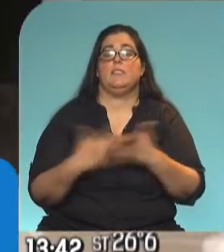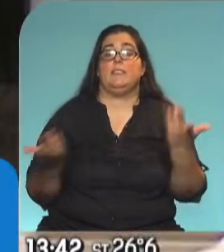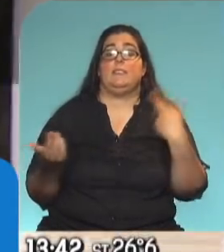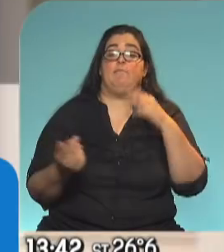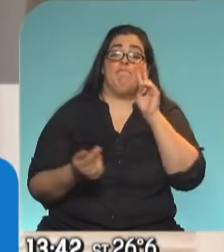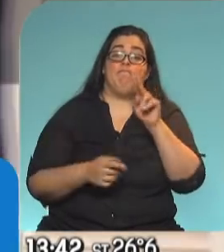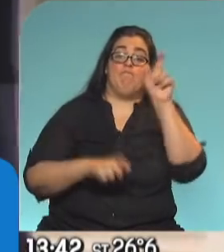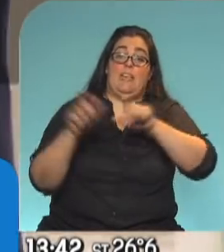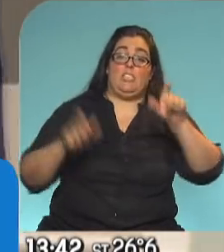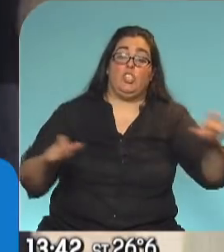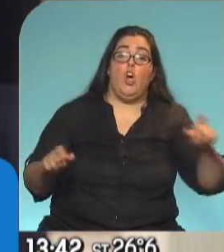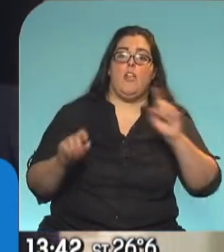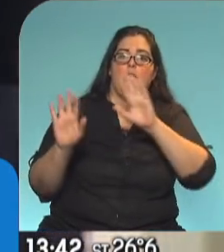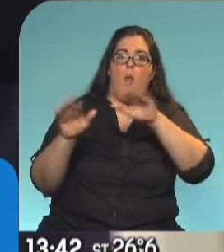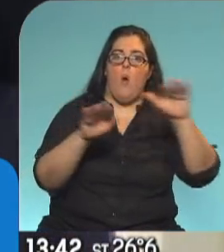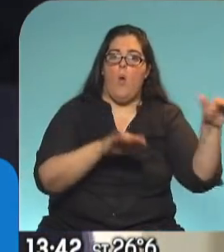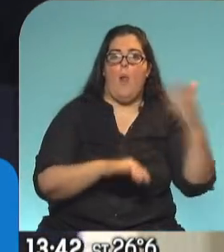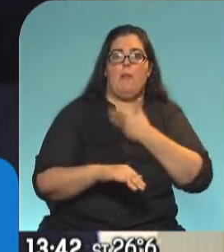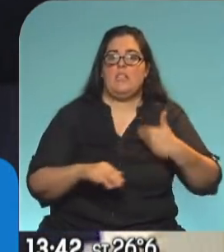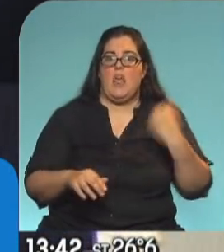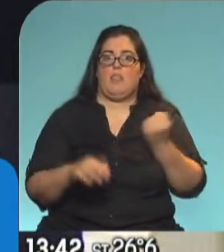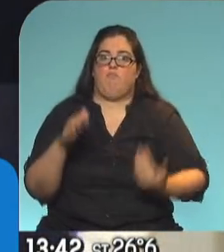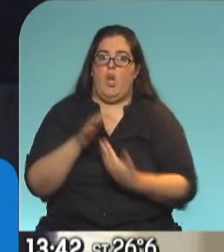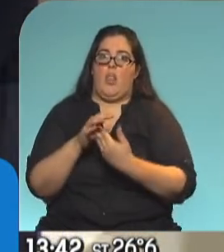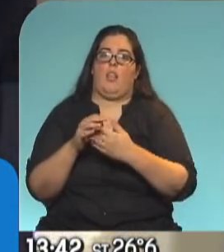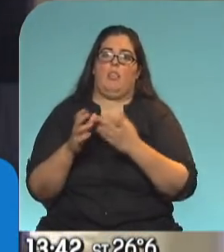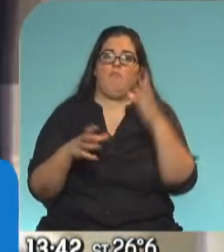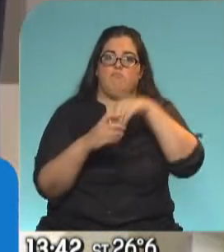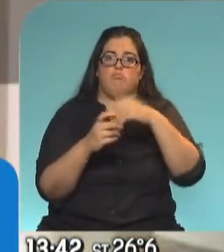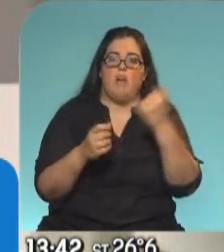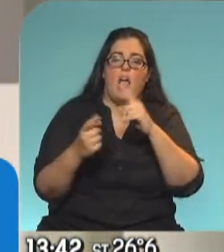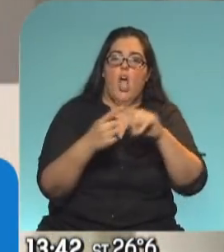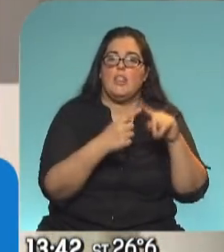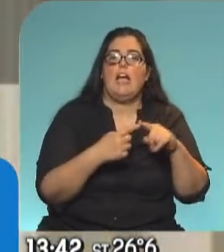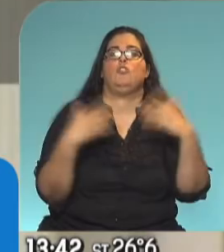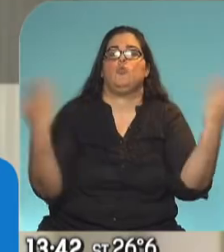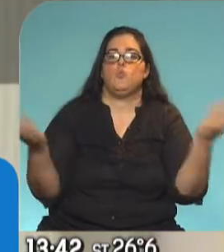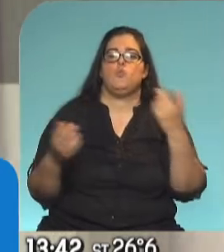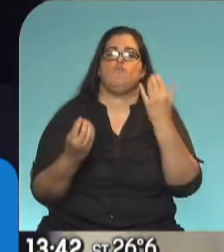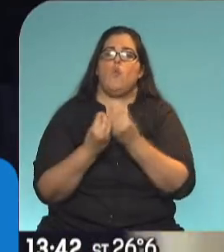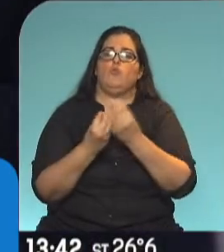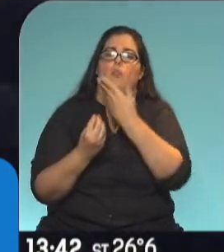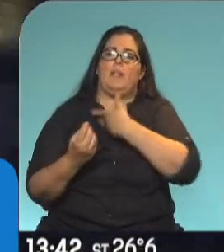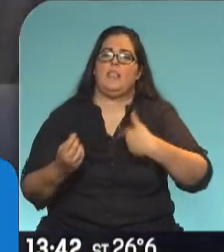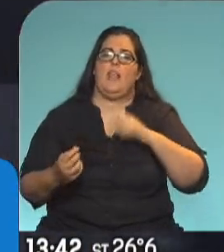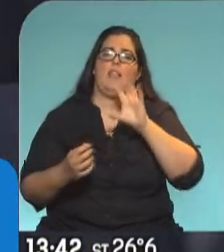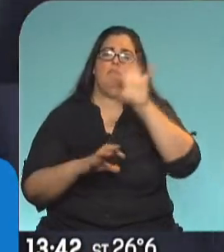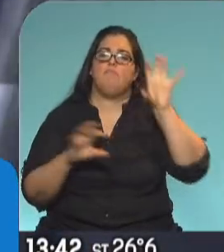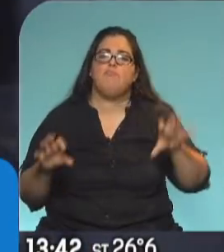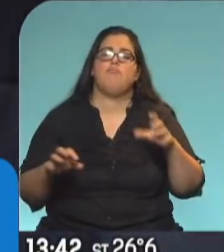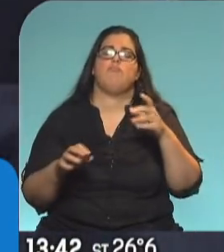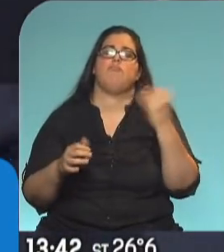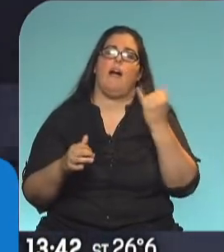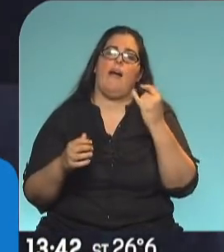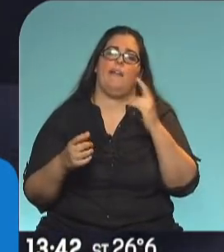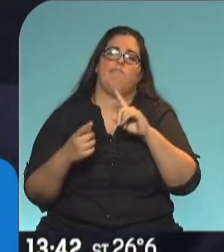tenu du nombre de personnes impliquées, de l'importance aussi, puisqu'il s'agit pour beaucoup, quand même, pour un certain nombre de chefs de gouvernement ou de chefs d'État,